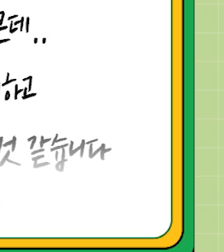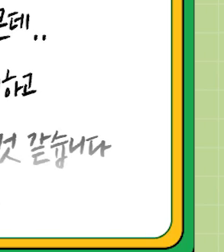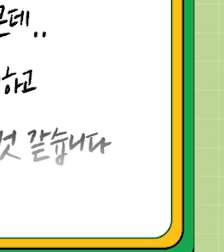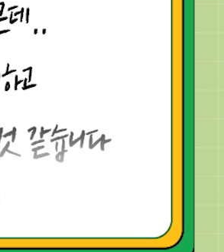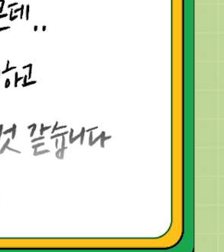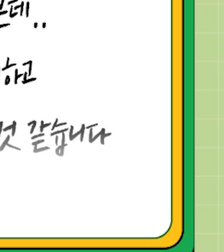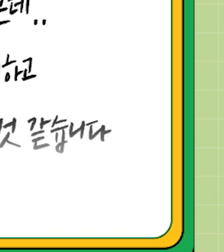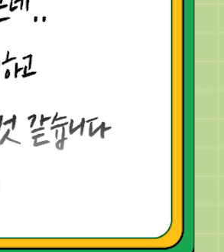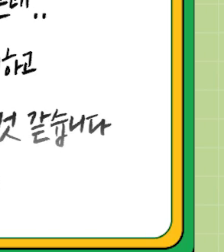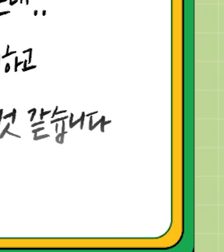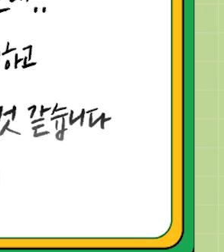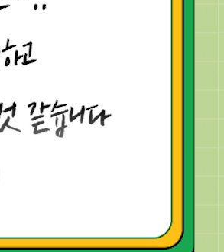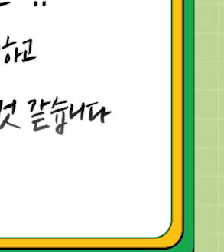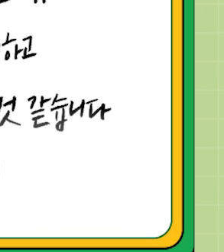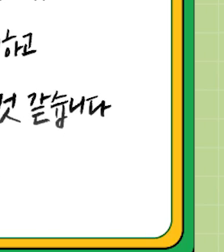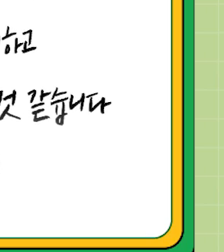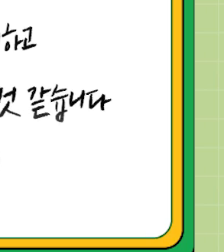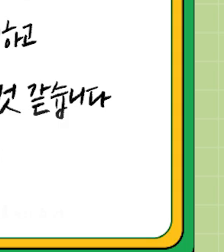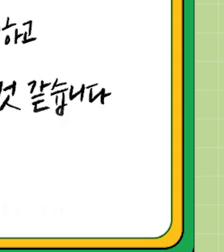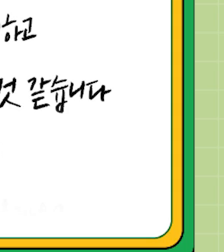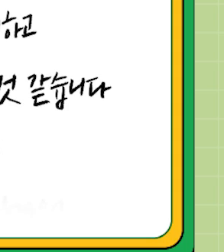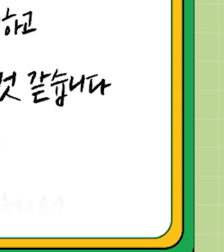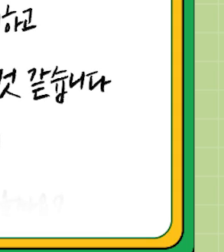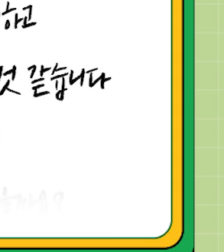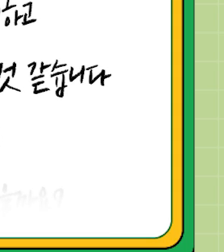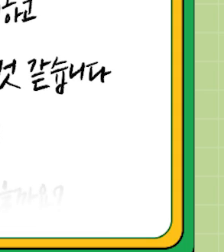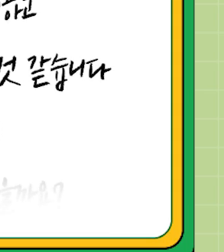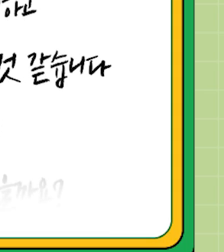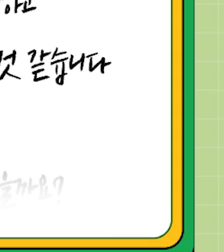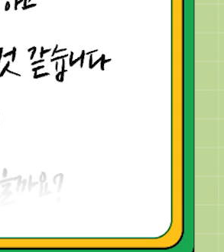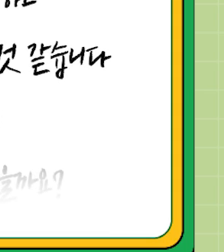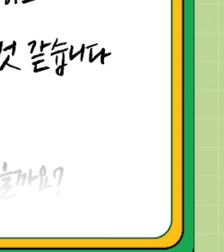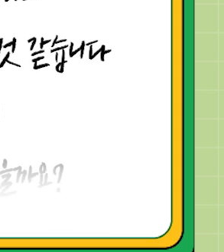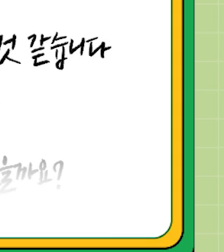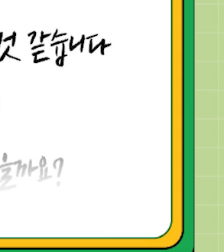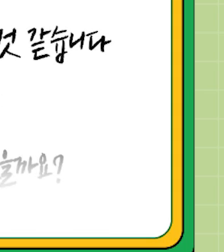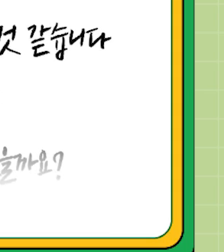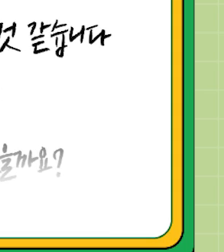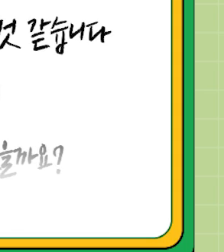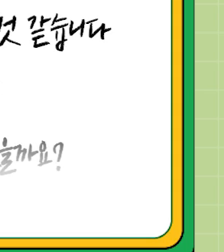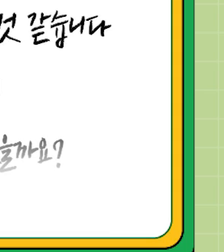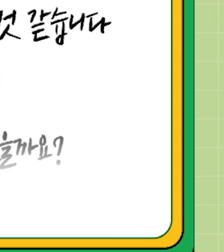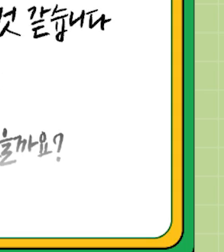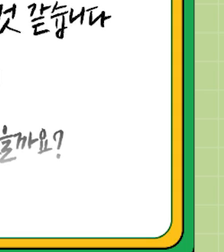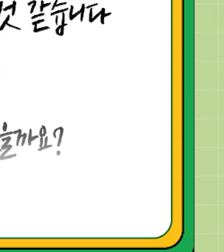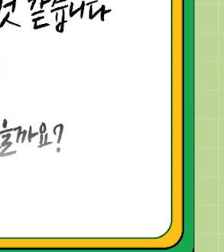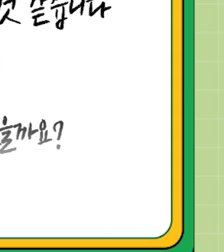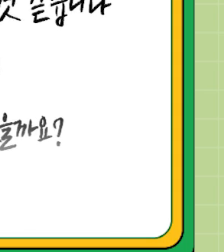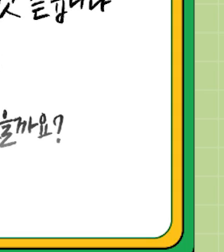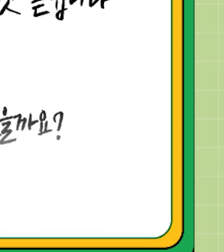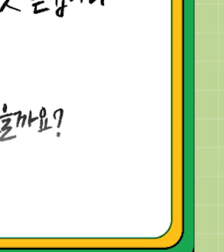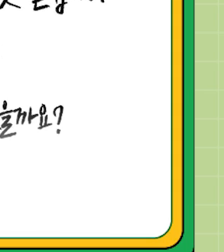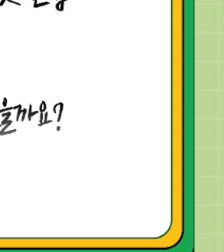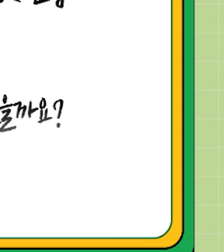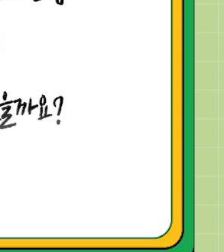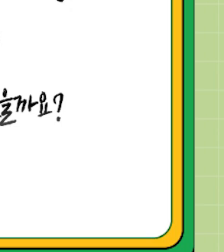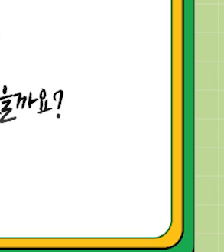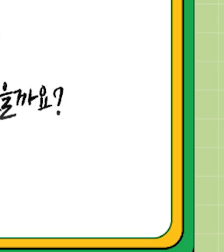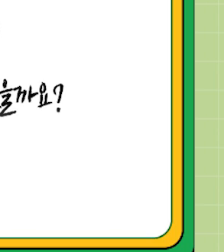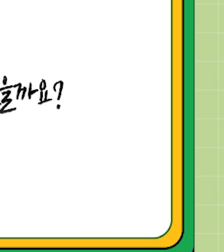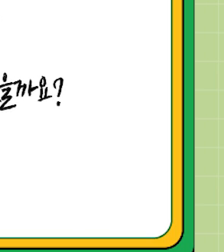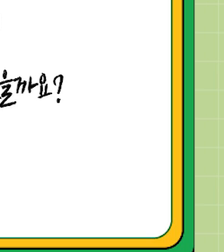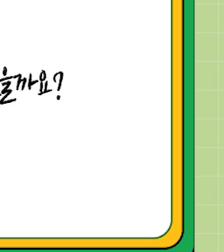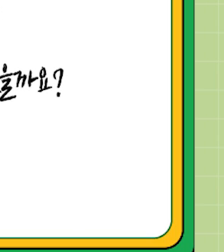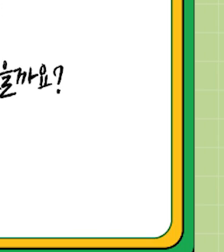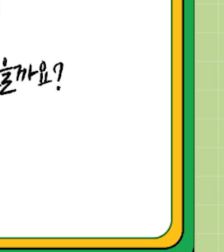저도 아내도 애착이 큰데 이러다간 이 집을 정리하고 서울 외곽으로 이사를 가야 할 것 같습니다.